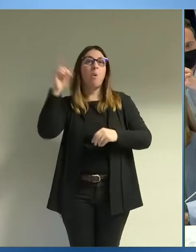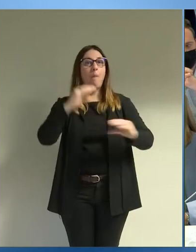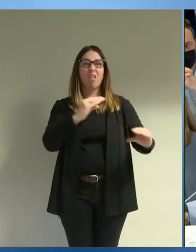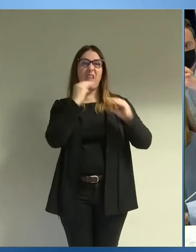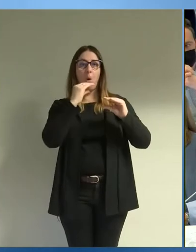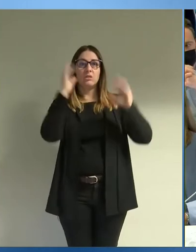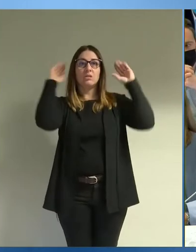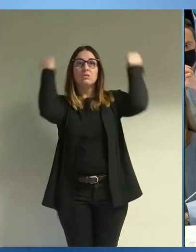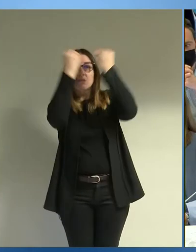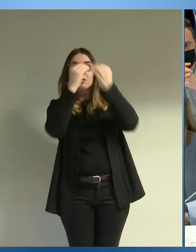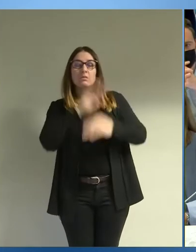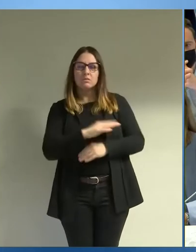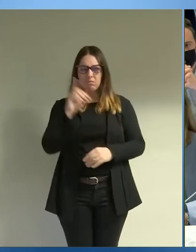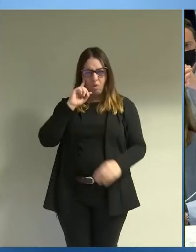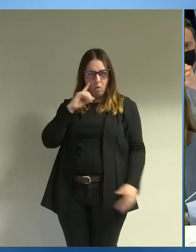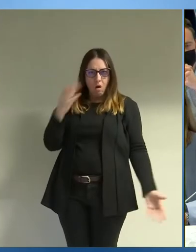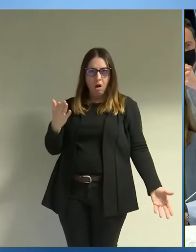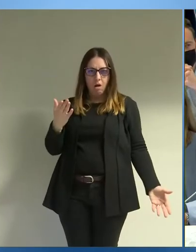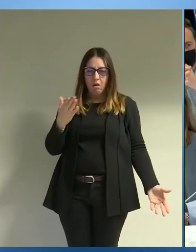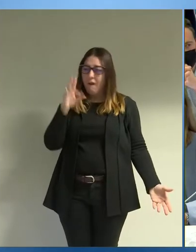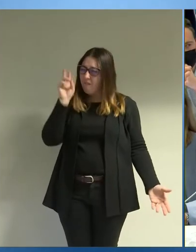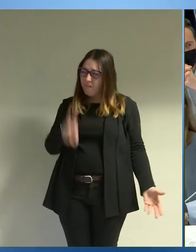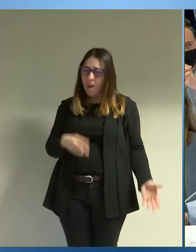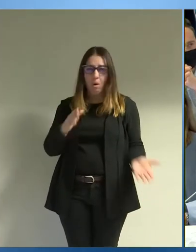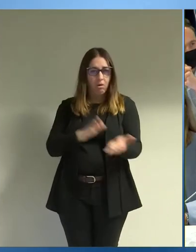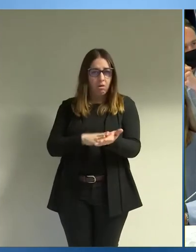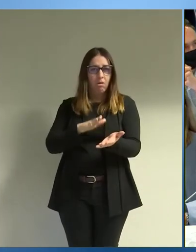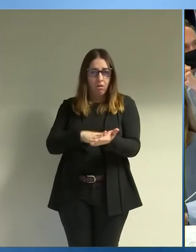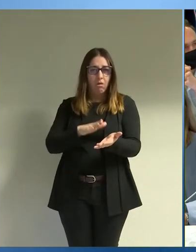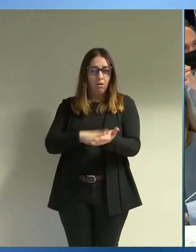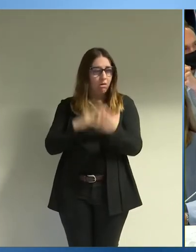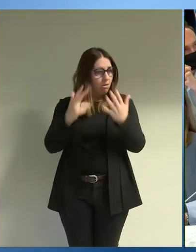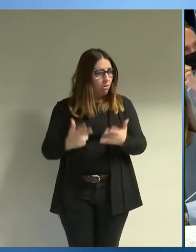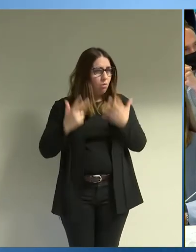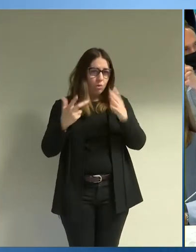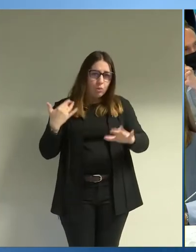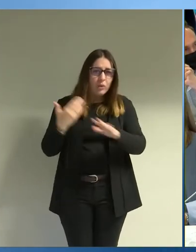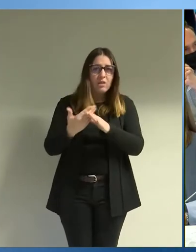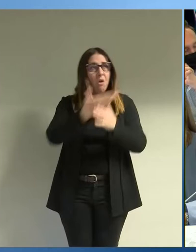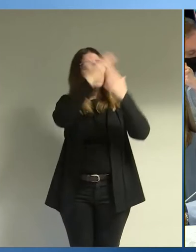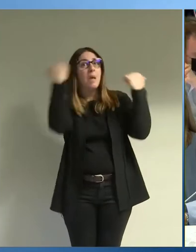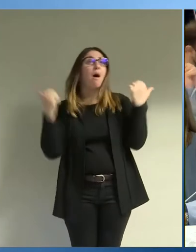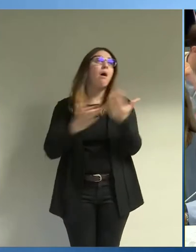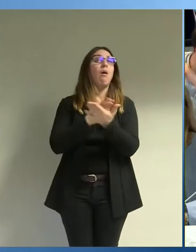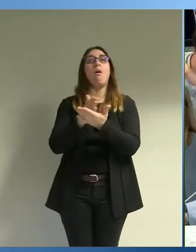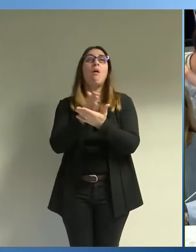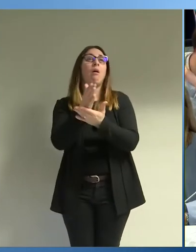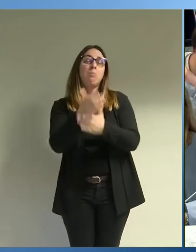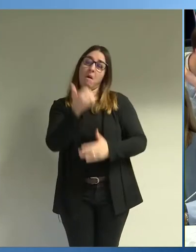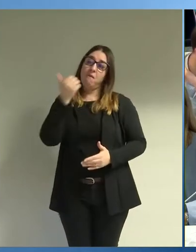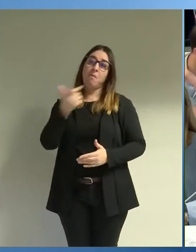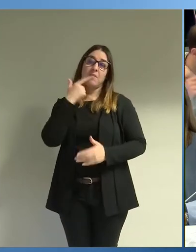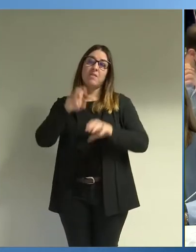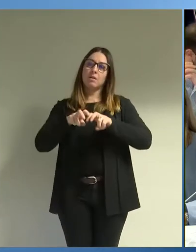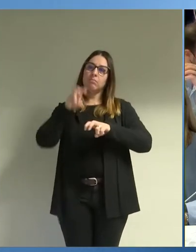c'est affligeant de vérité vous n'avez aucune idée depuis huit ans de ce que vous voulez faire de grenoble sinon un marchepied monsieur le maire pour une